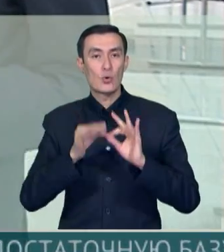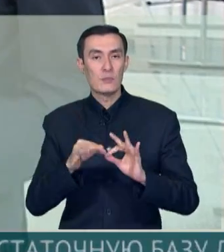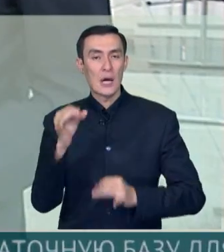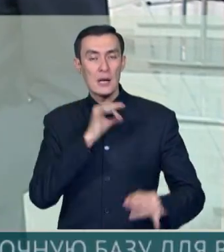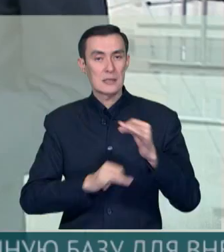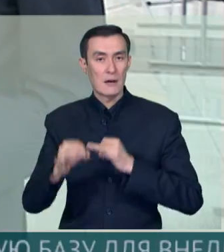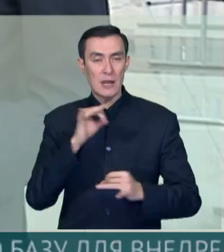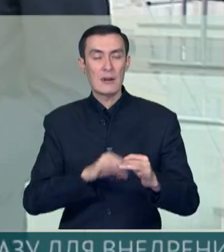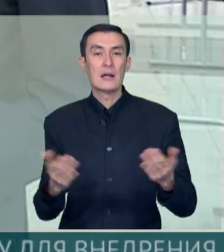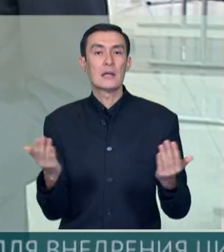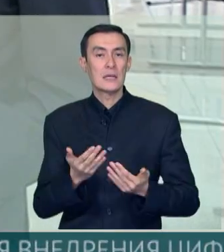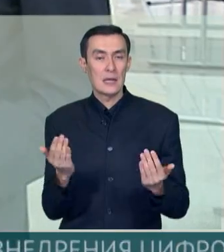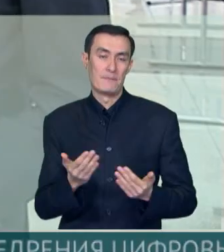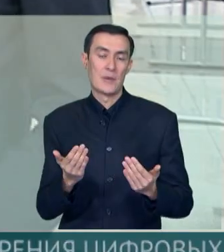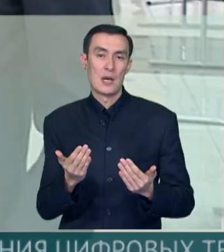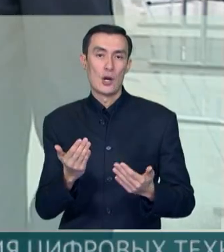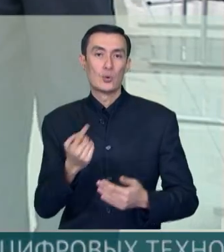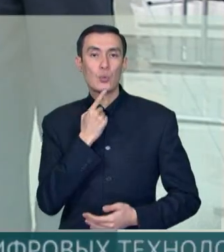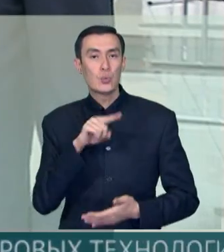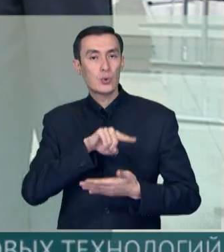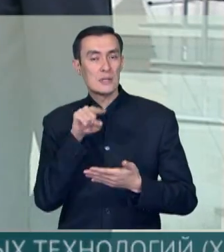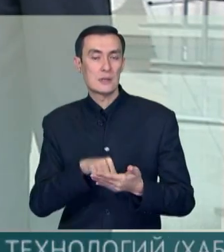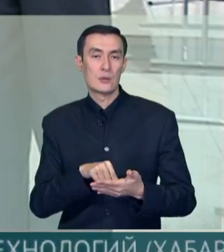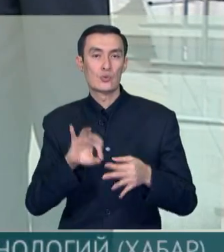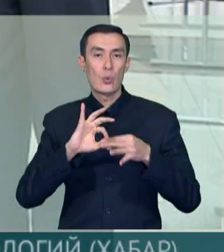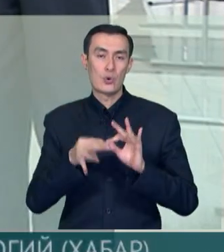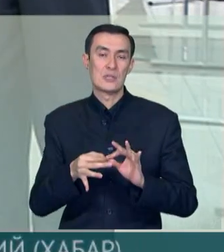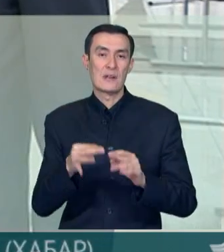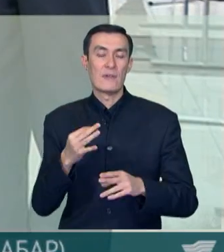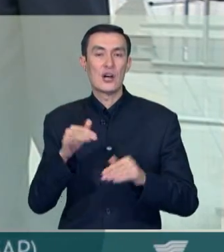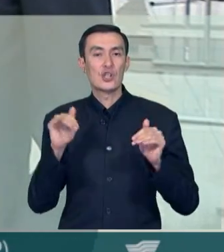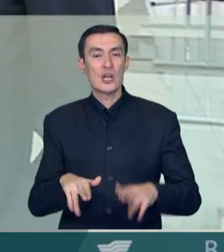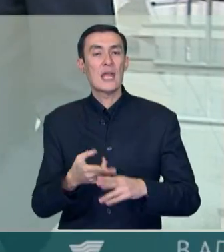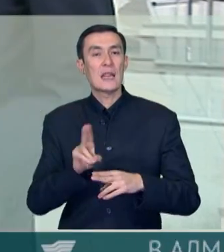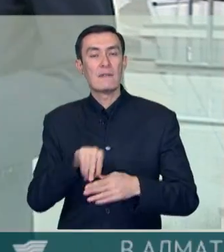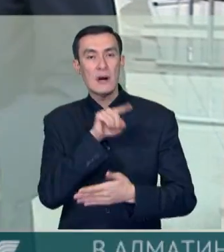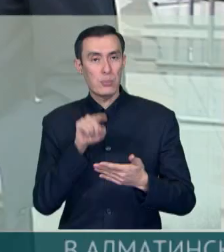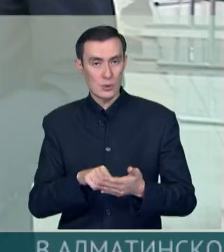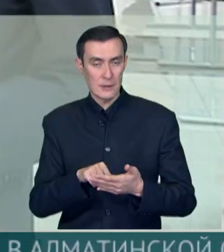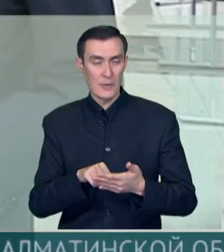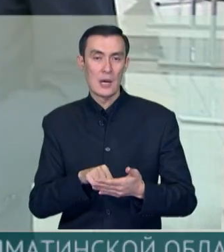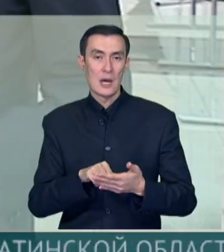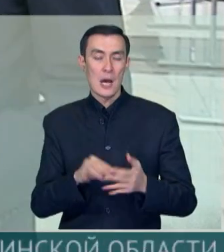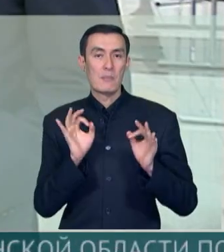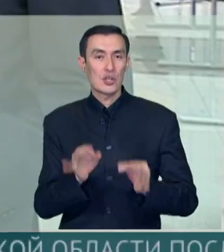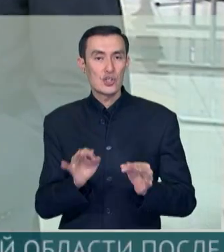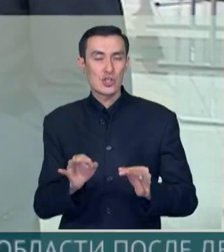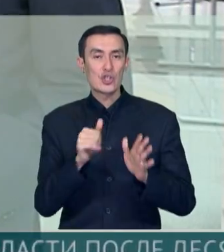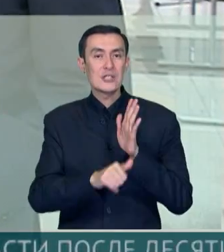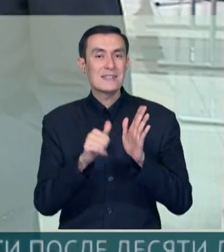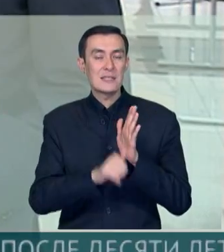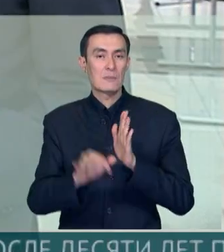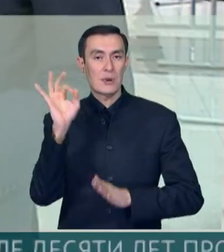рассмотрели, какие есть трудности, сложности в решении этого вопроса, так как практически